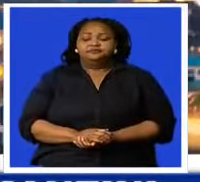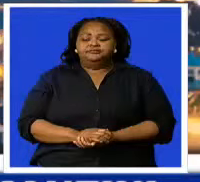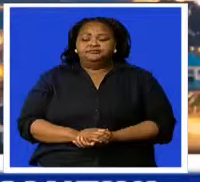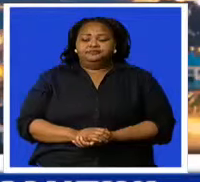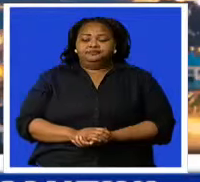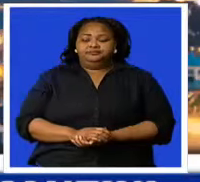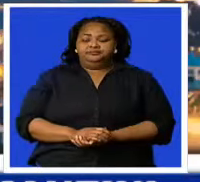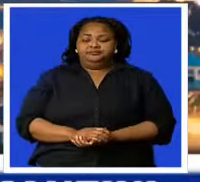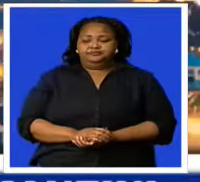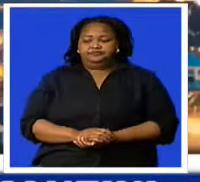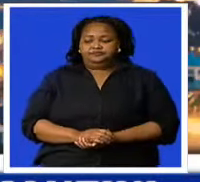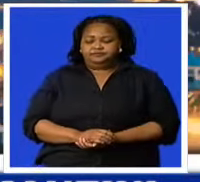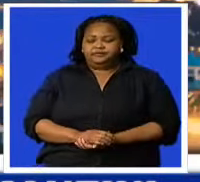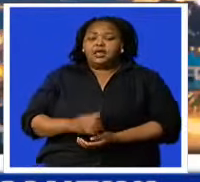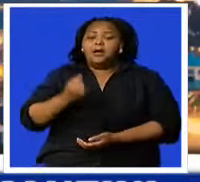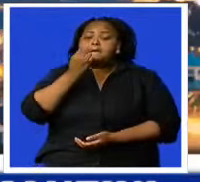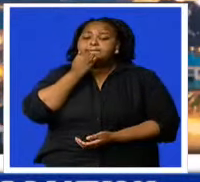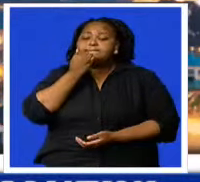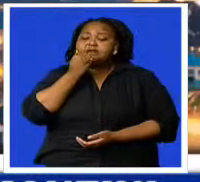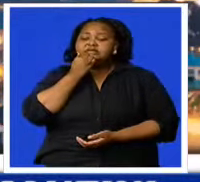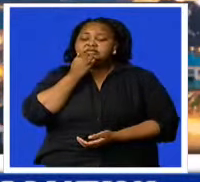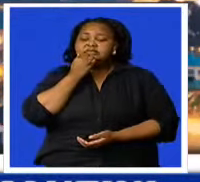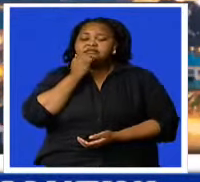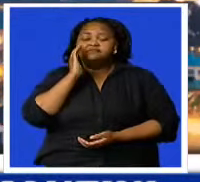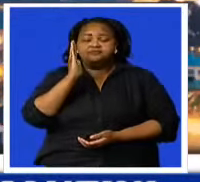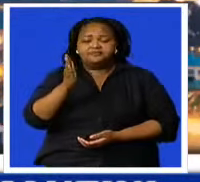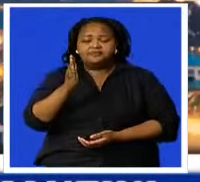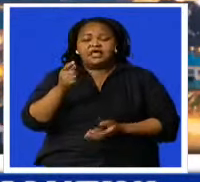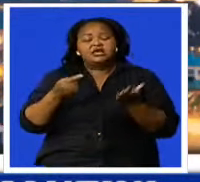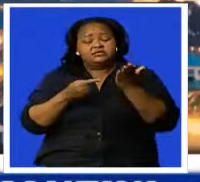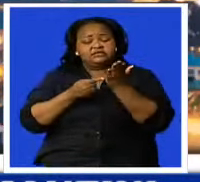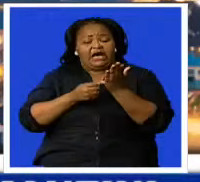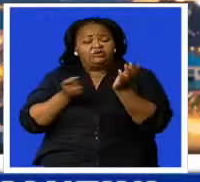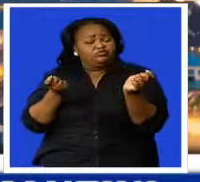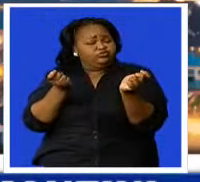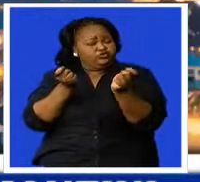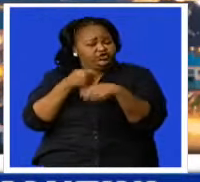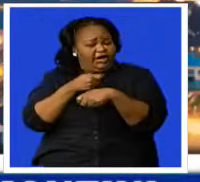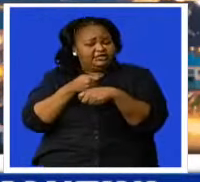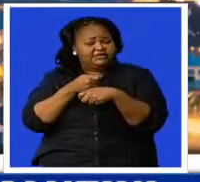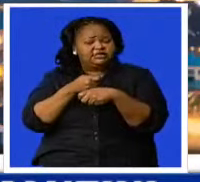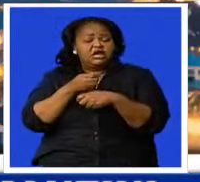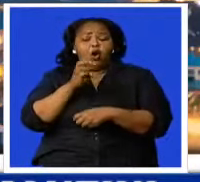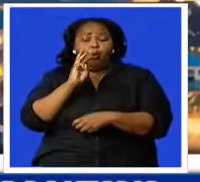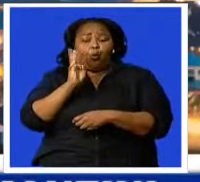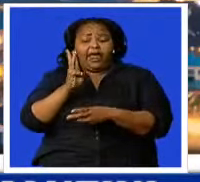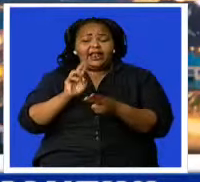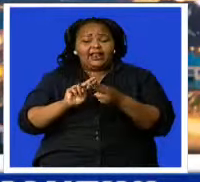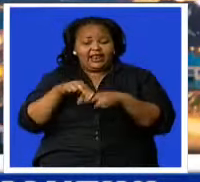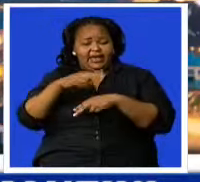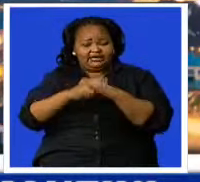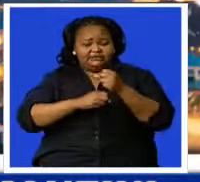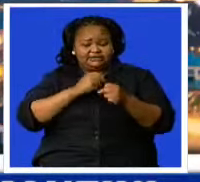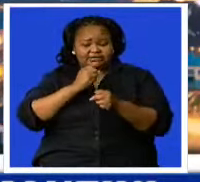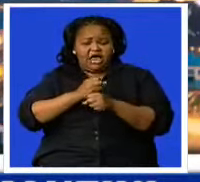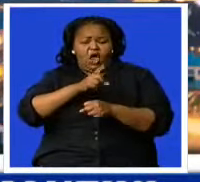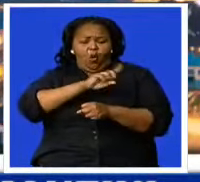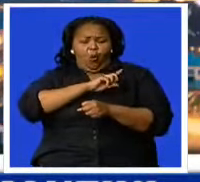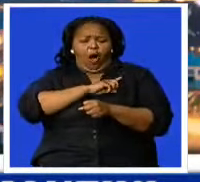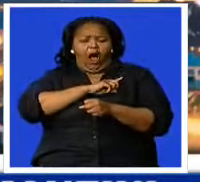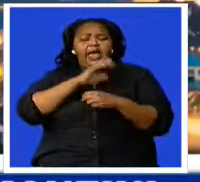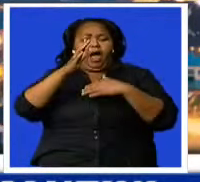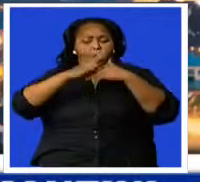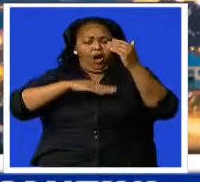Sithombe selidolobha lakamanzini sitawushintsha kusukela eminyakeni lotako. Lokho kutawendiwa kwakhiwa kwe-mall letawubita 2